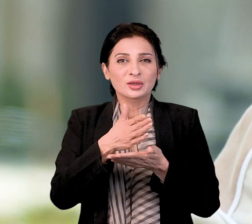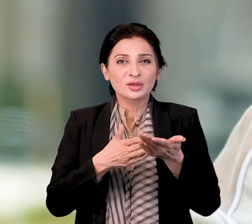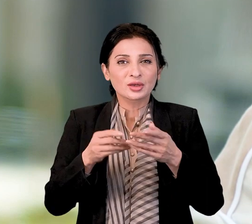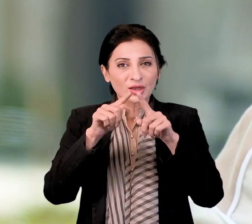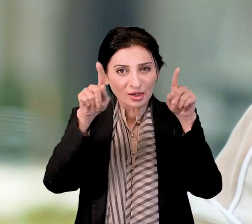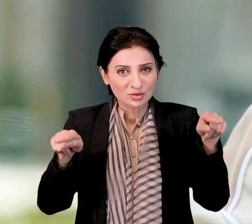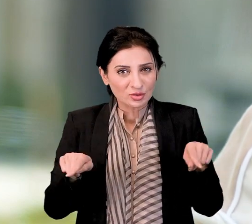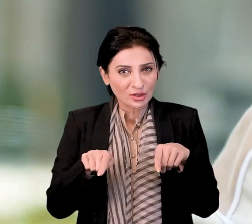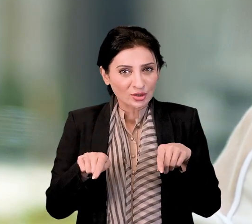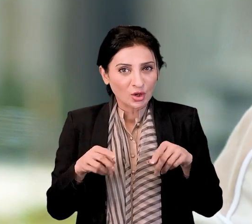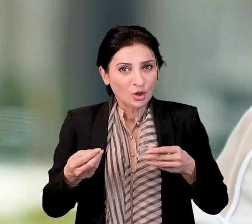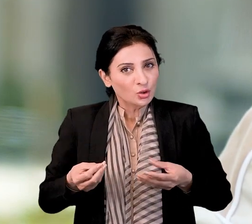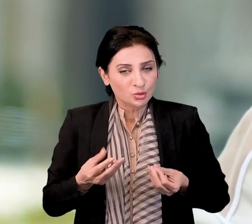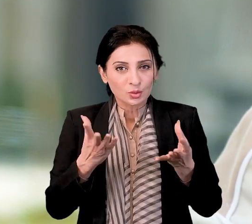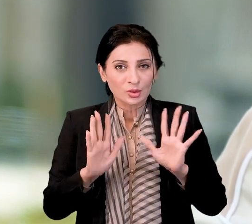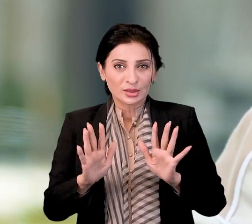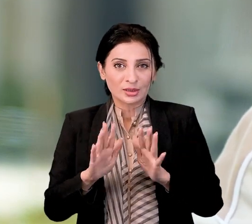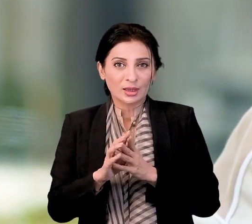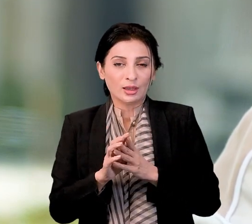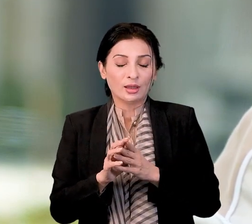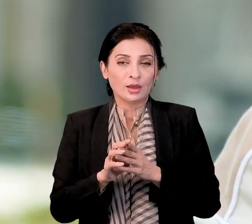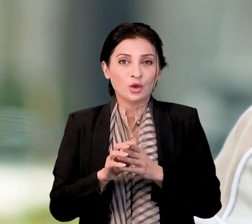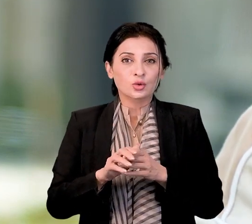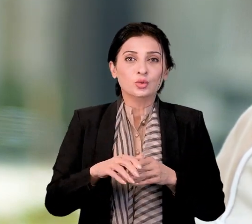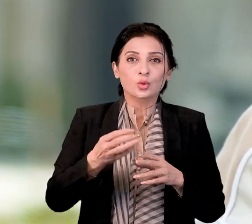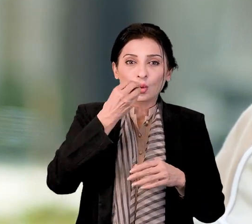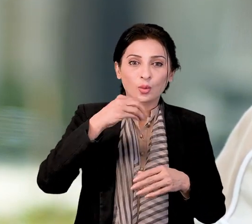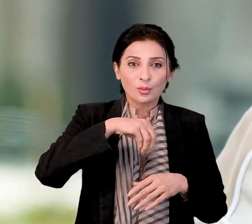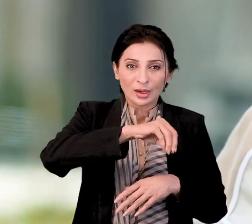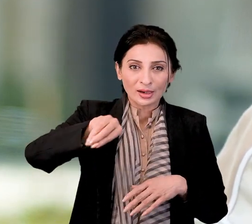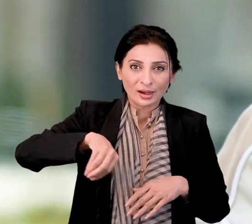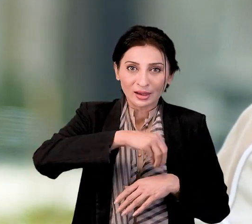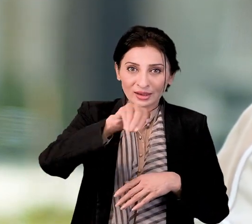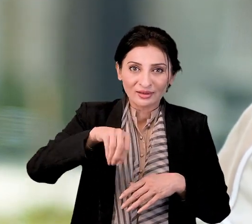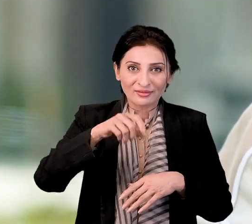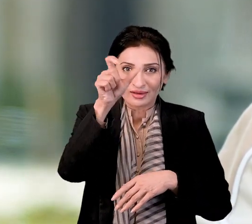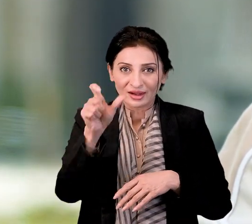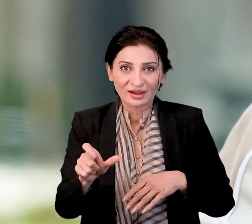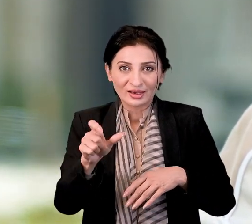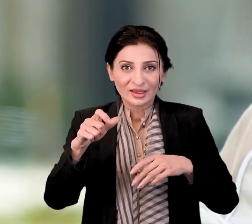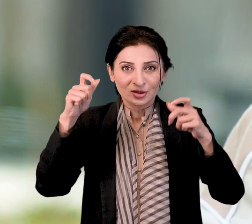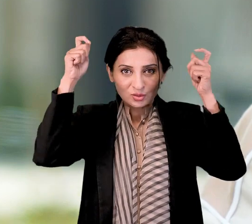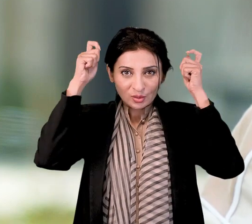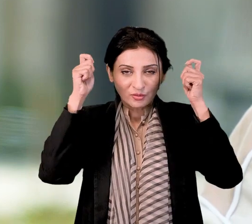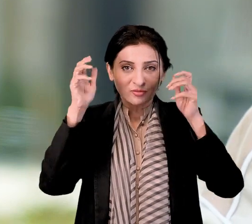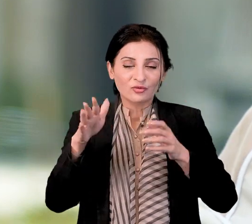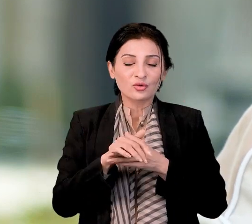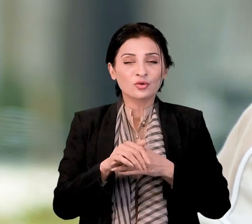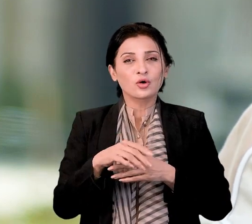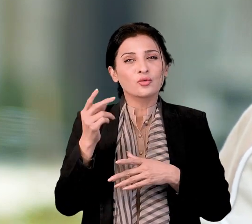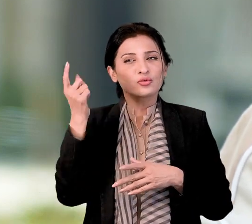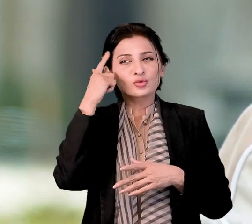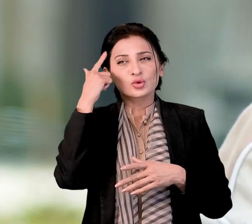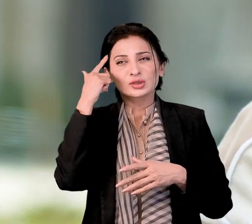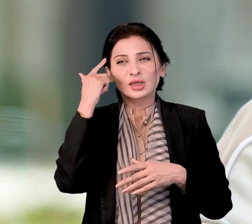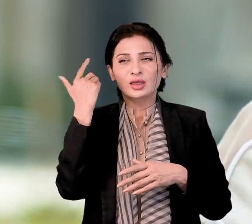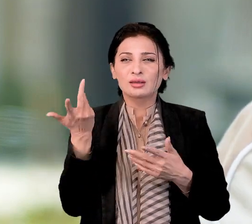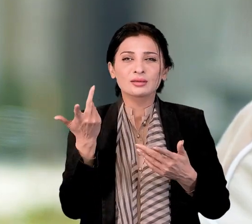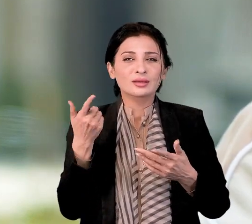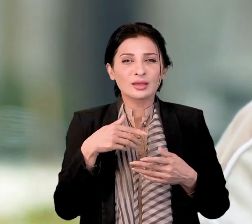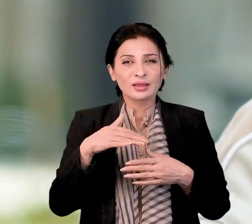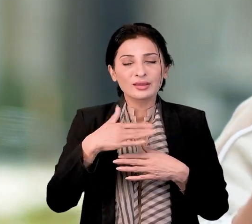है. मेन्यू डेवलपमेंट के अंदर ही इतने ज़्यादा शेफ्स, operational managers, from